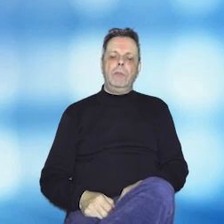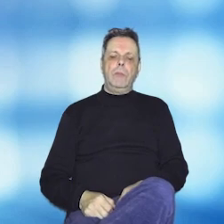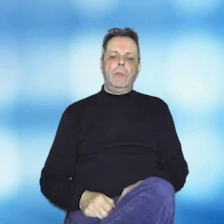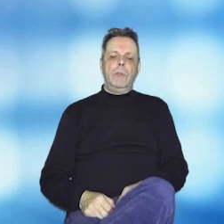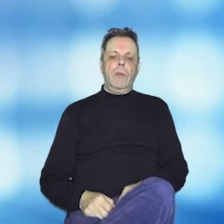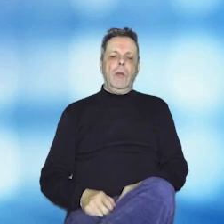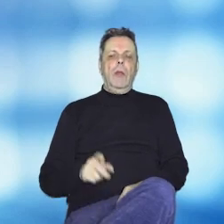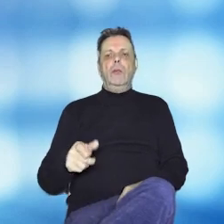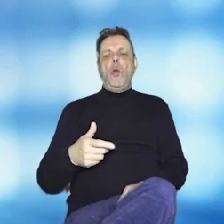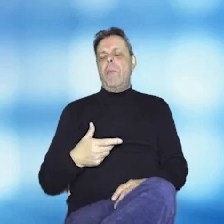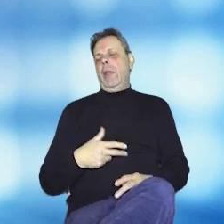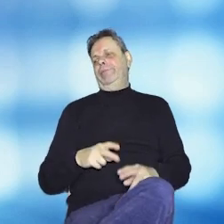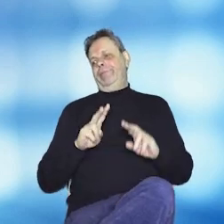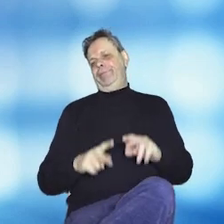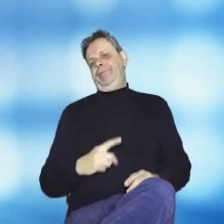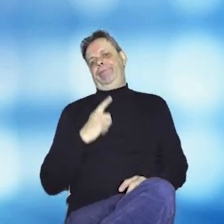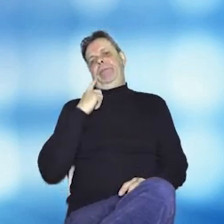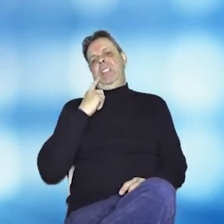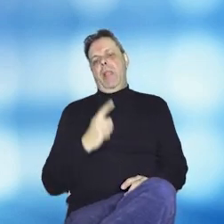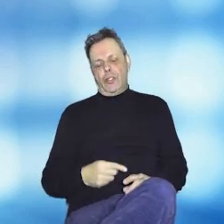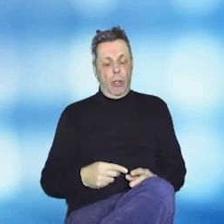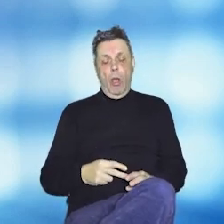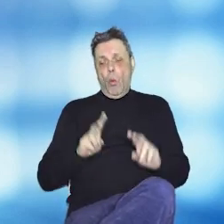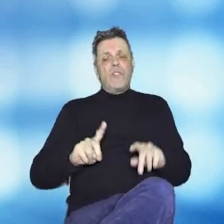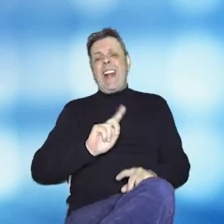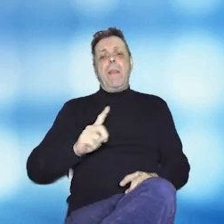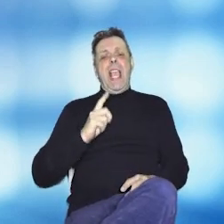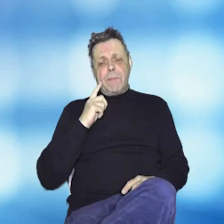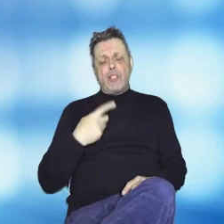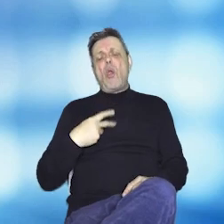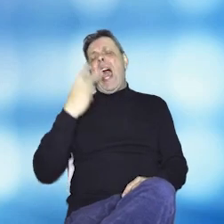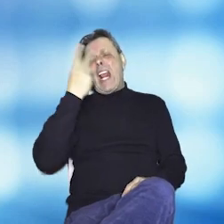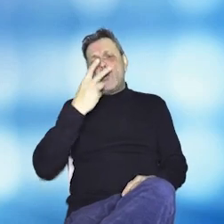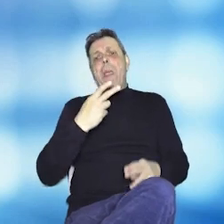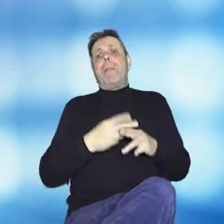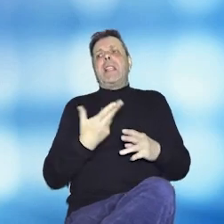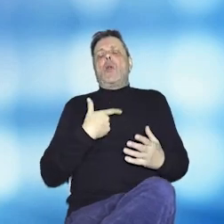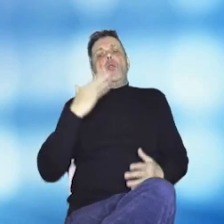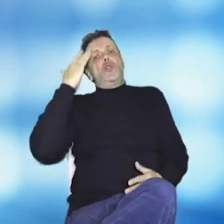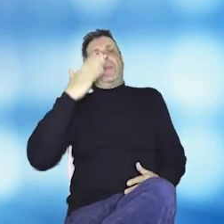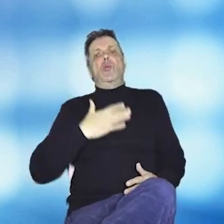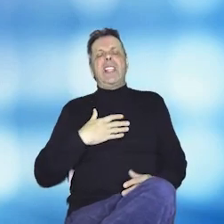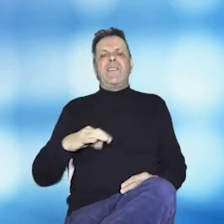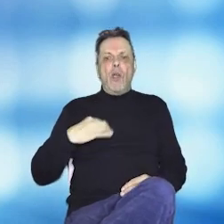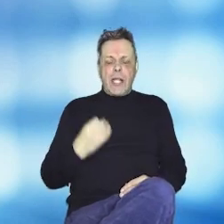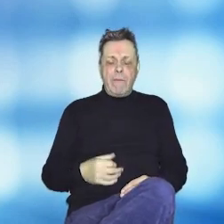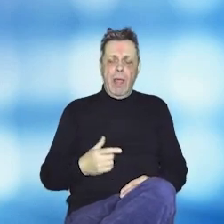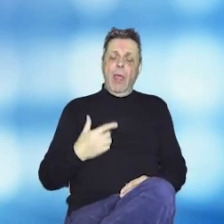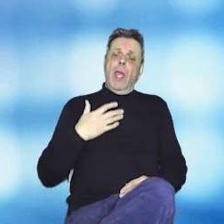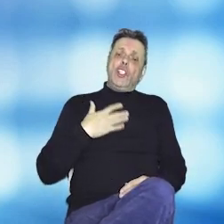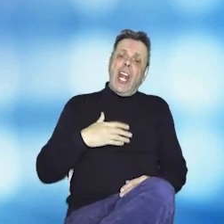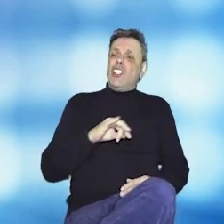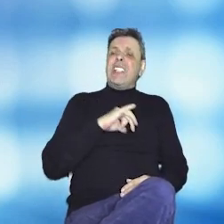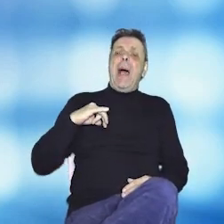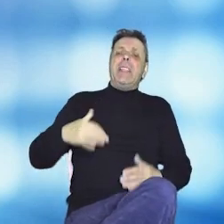da ne velim da mi to djeluje smiješno, nije uopće smiješno, jel razumijem te pacijente koji su zabrinuti na posljedku za svoje zdravlje i želeći